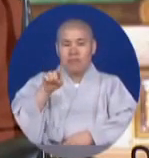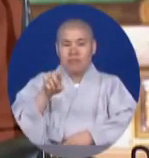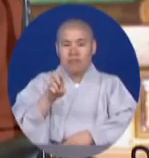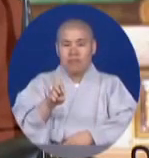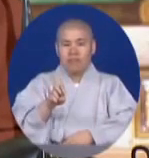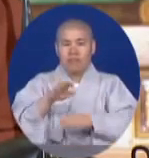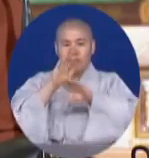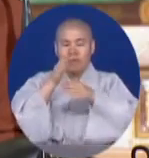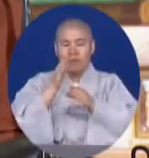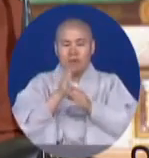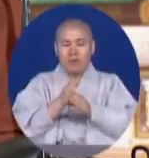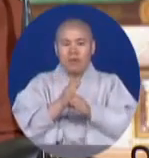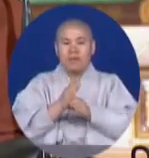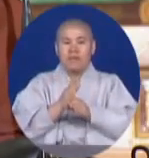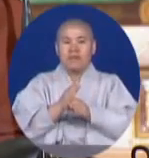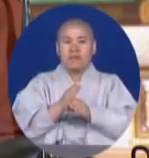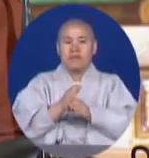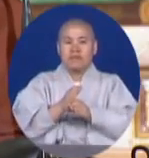비여